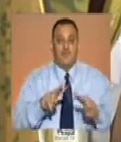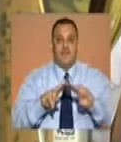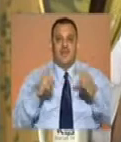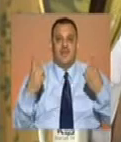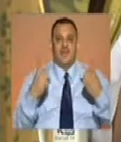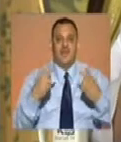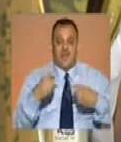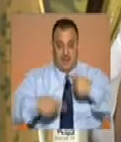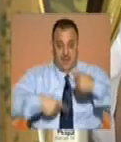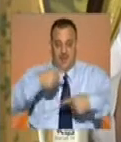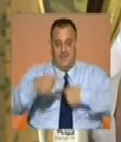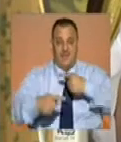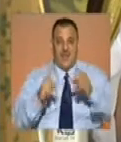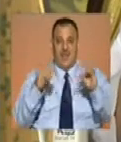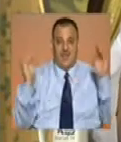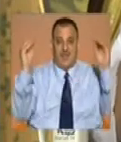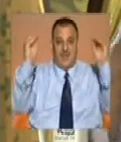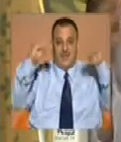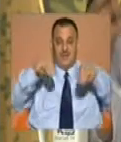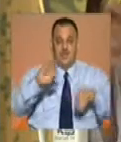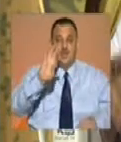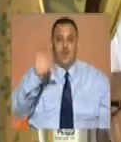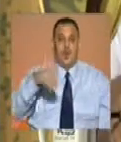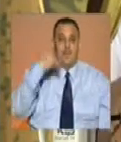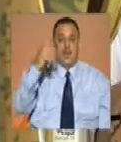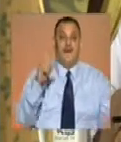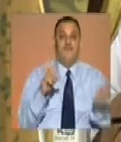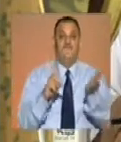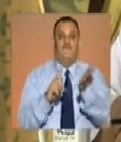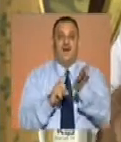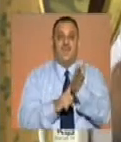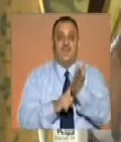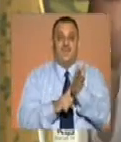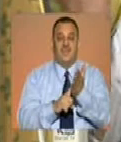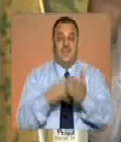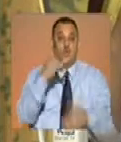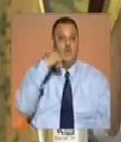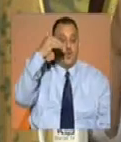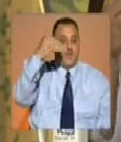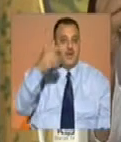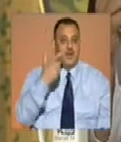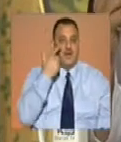لكن كملي بارك الله فيك الصيام 6، ثم بعد ذلك يعني مستقبلا